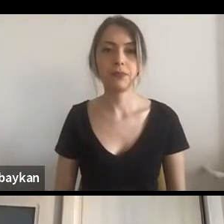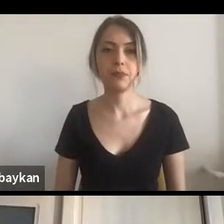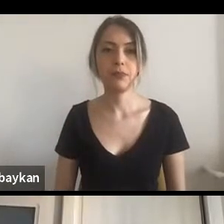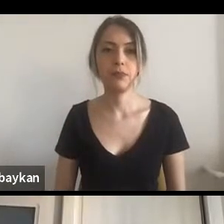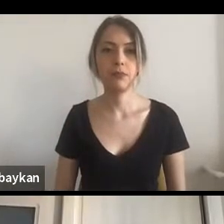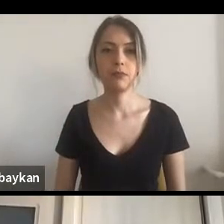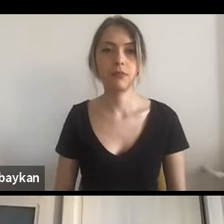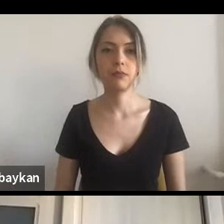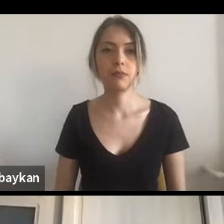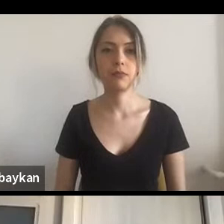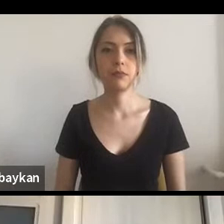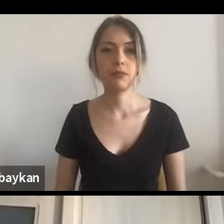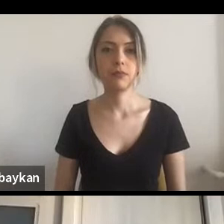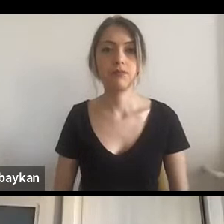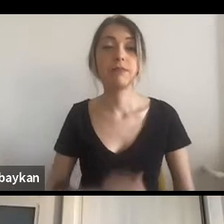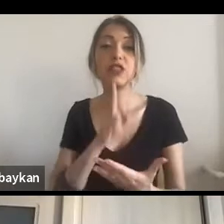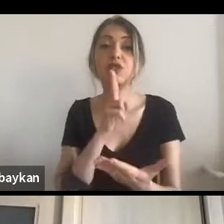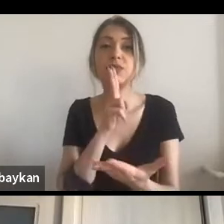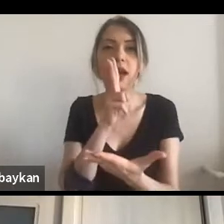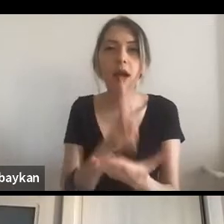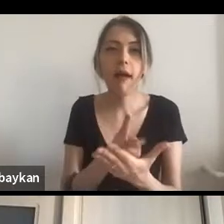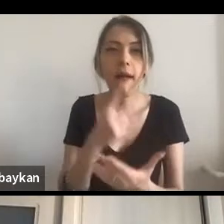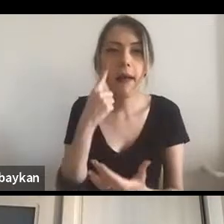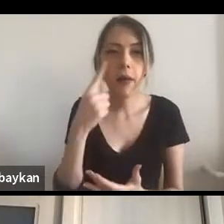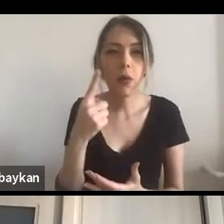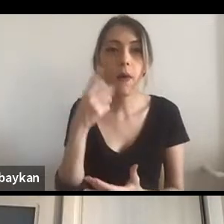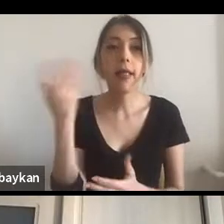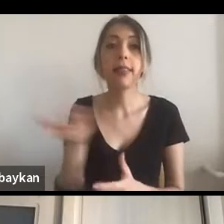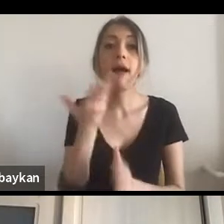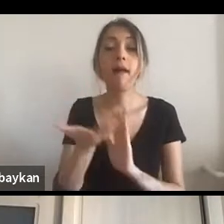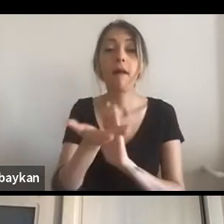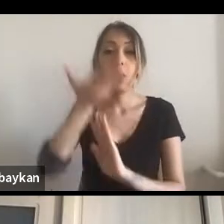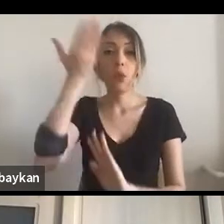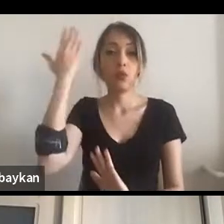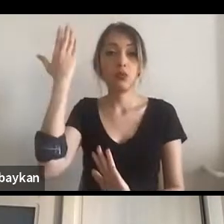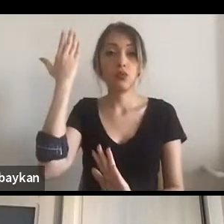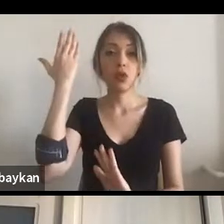gelen kararlar eğer daha önce verilen bir